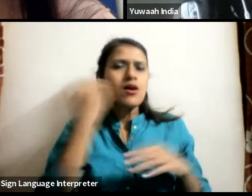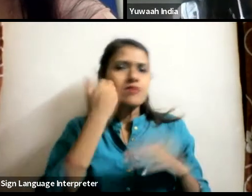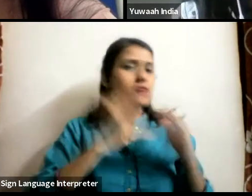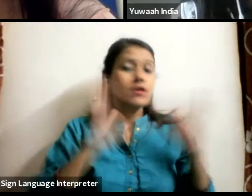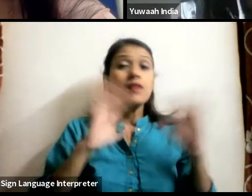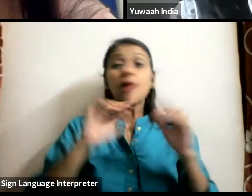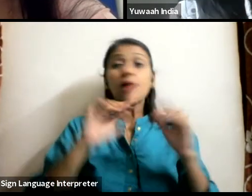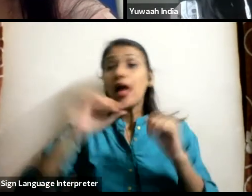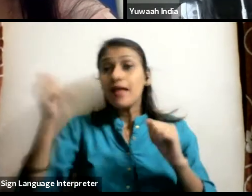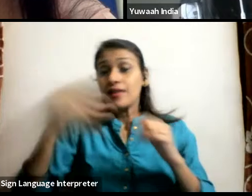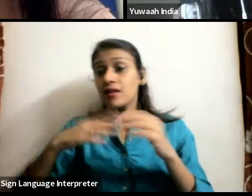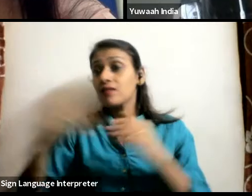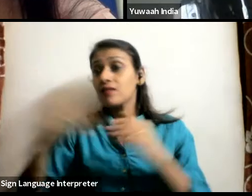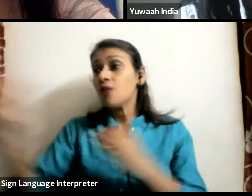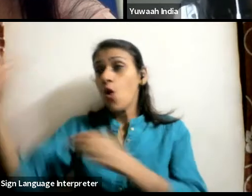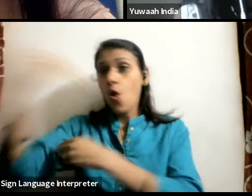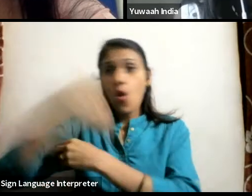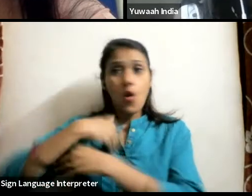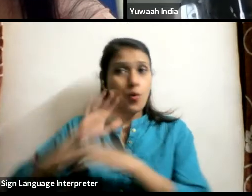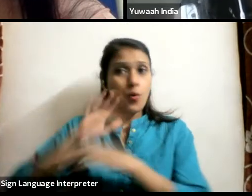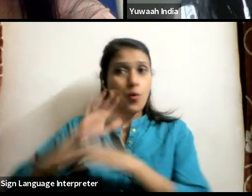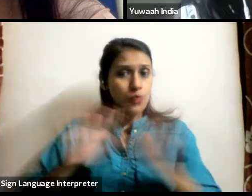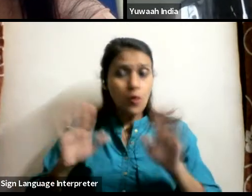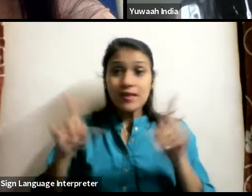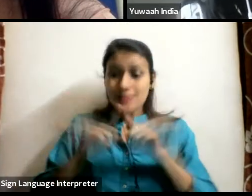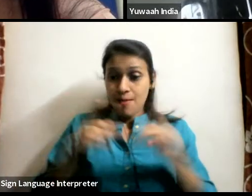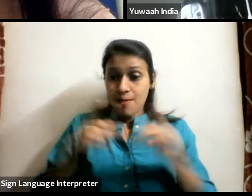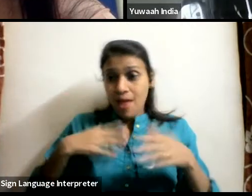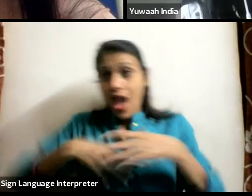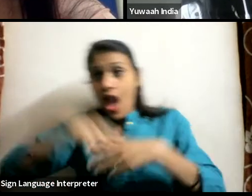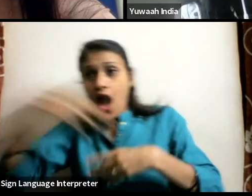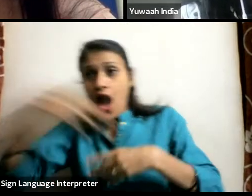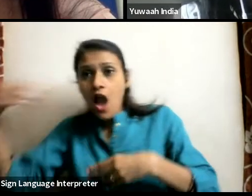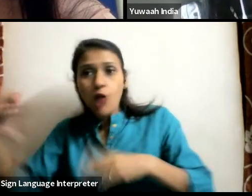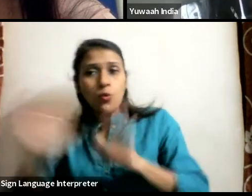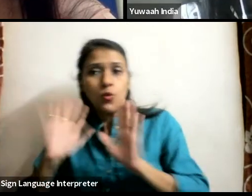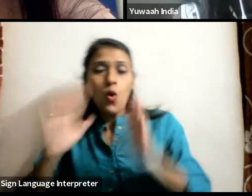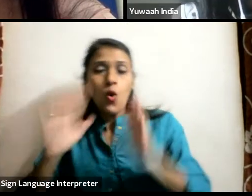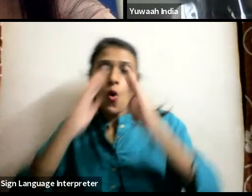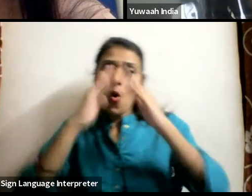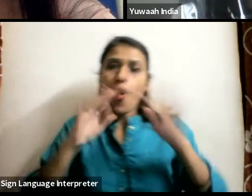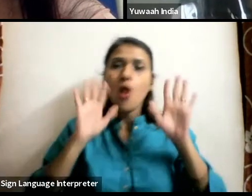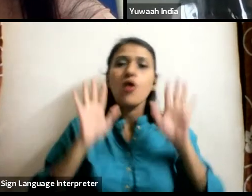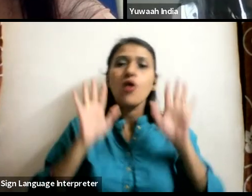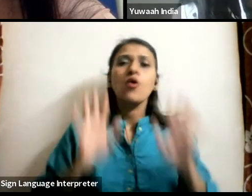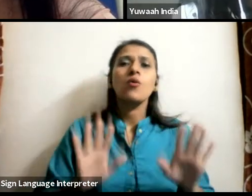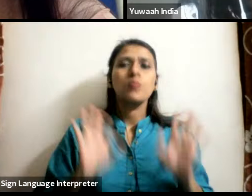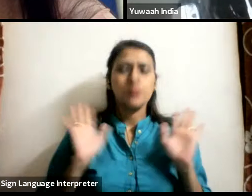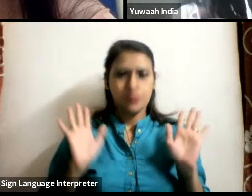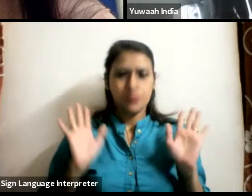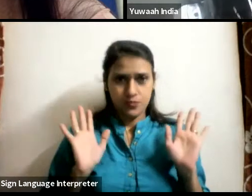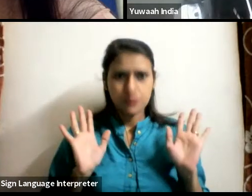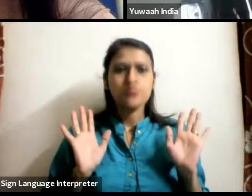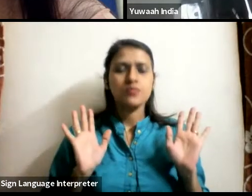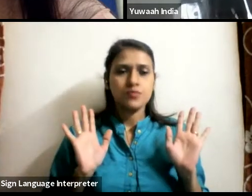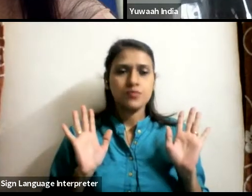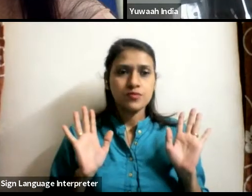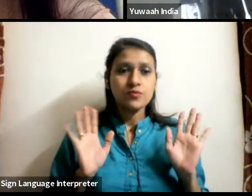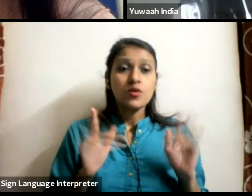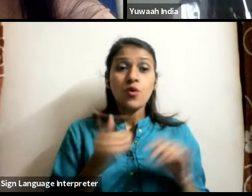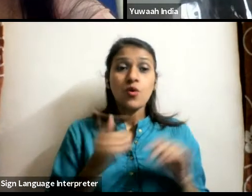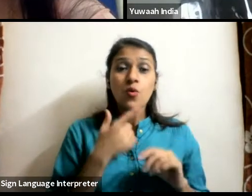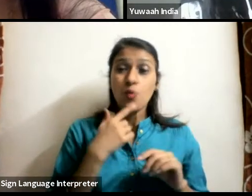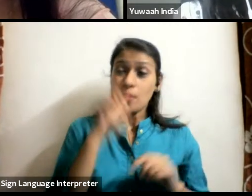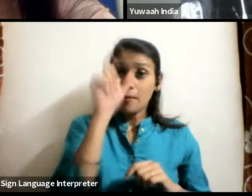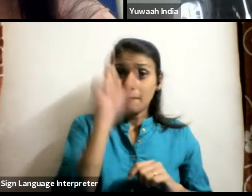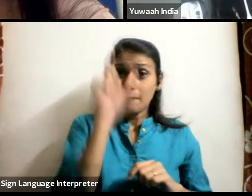आने के लिए ना बोले। अगर एक्सट्रीम सिम्टम्स है या फिर कोई एक सदस्य है जिसका कोमॉर्बिड कंडीशन